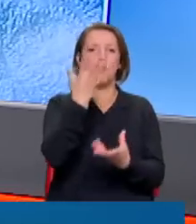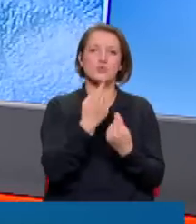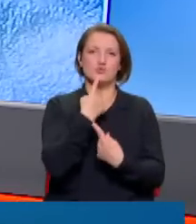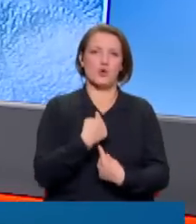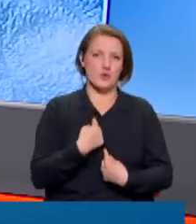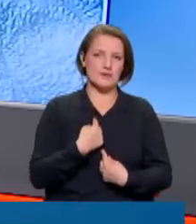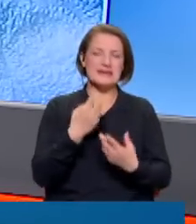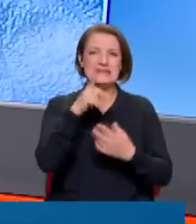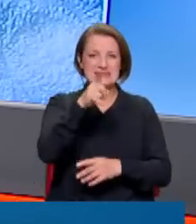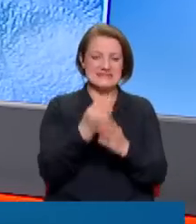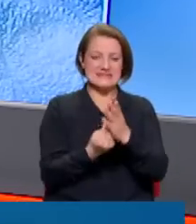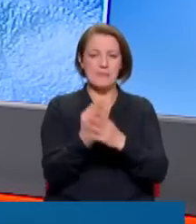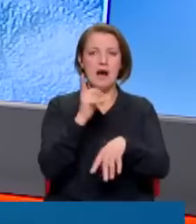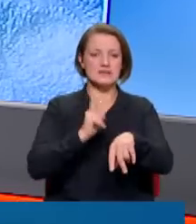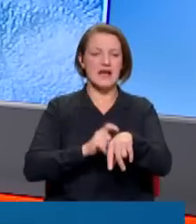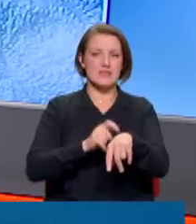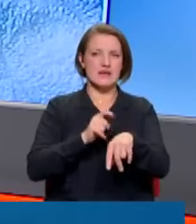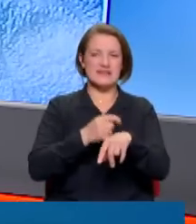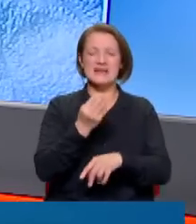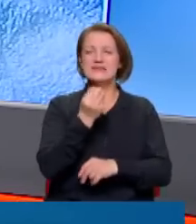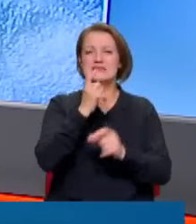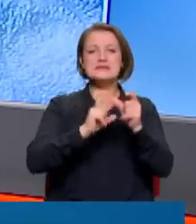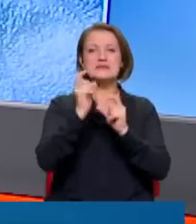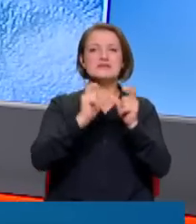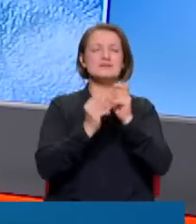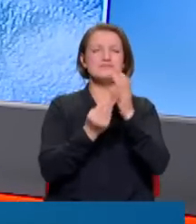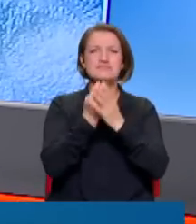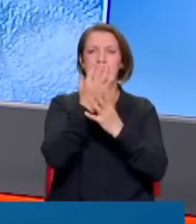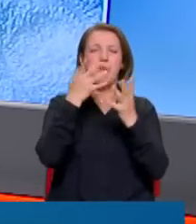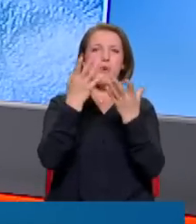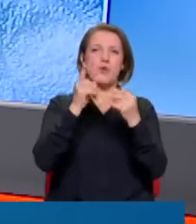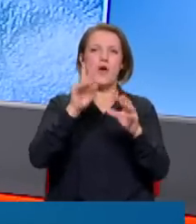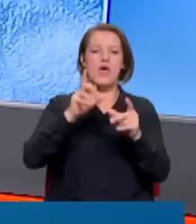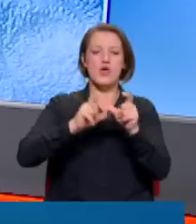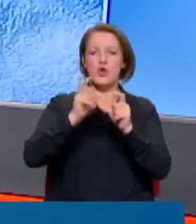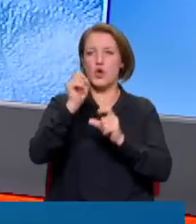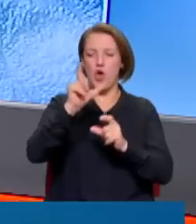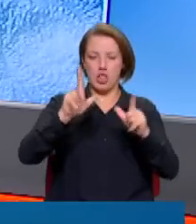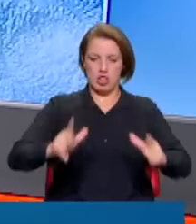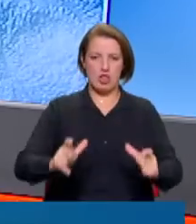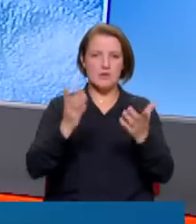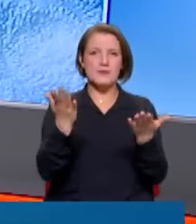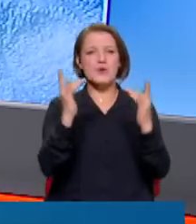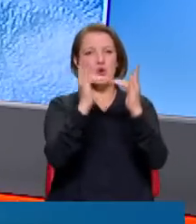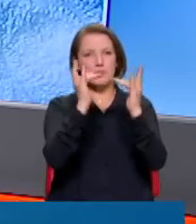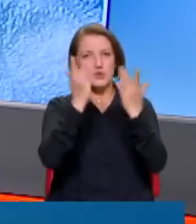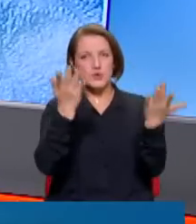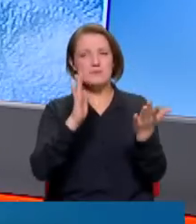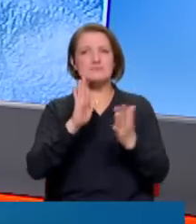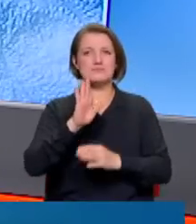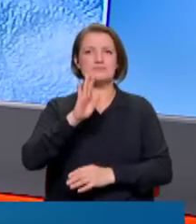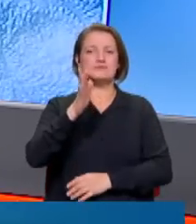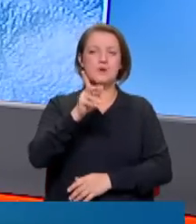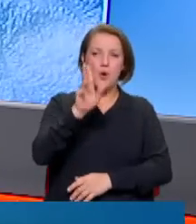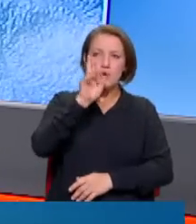söylüyor Siz sabah saah saatlerinde daha çok etkisini gösterecektir Eğer böyle bir göl kenarı Nehir kenarı işte köprü vadik gibi bir